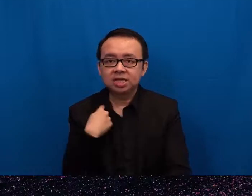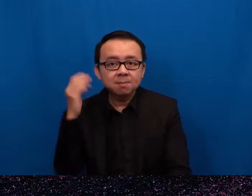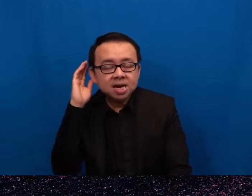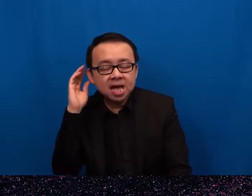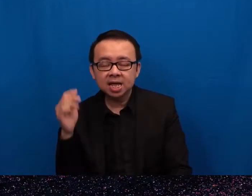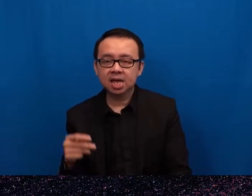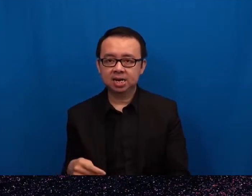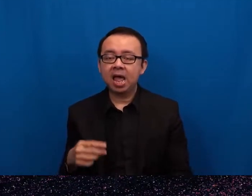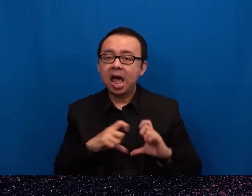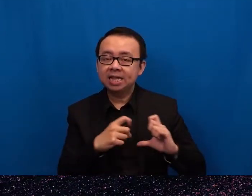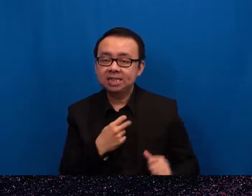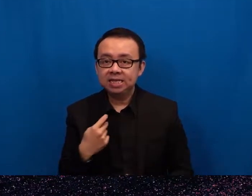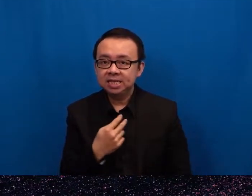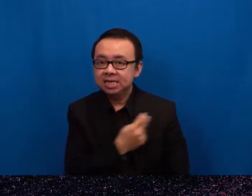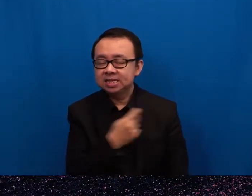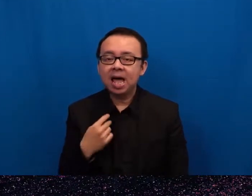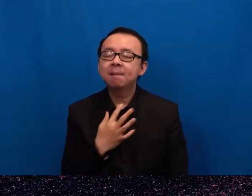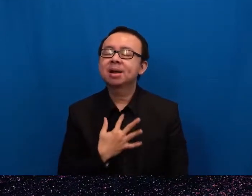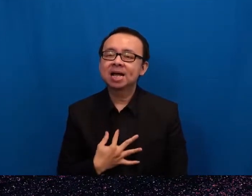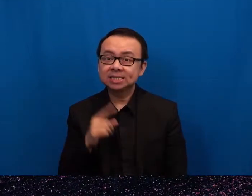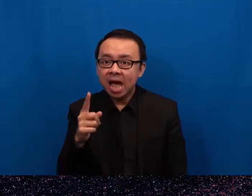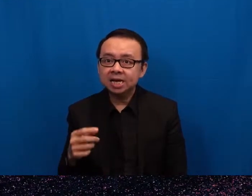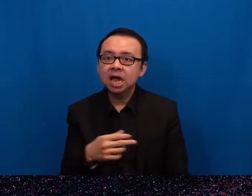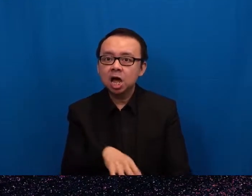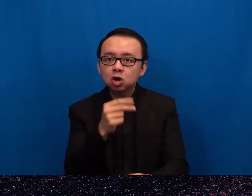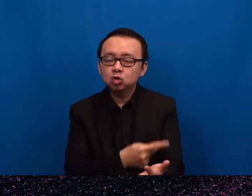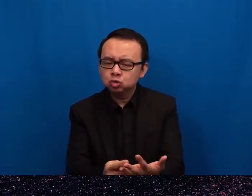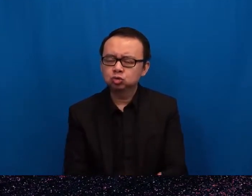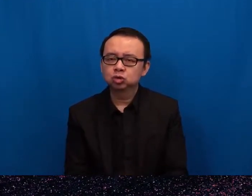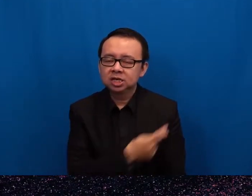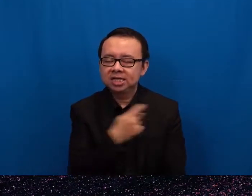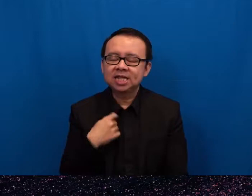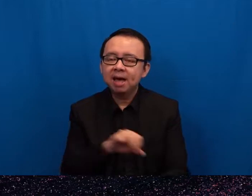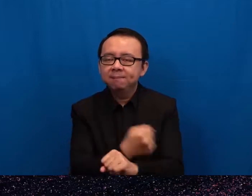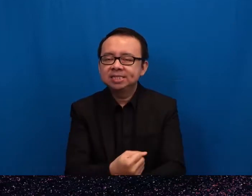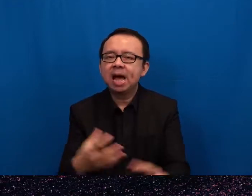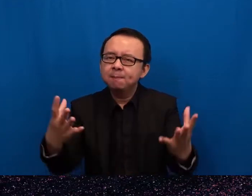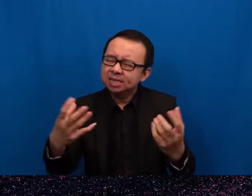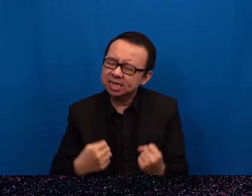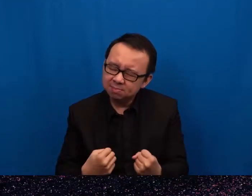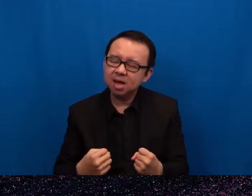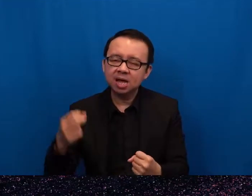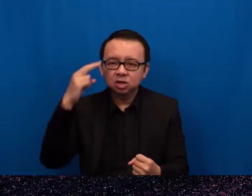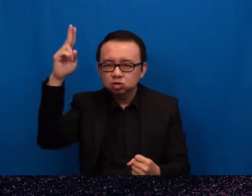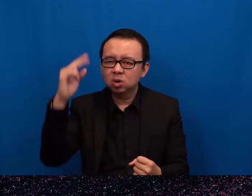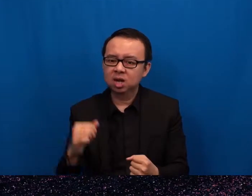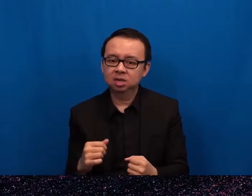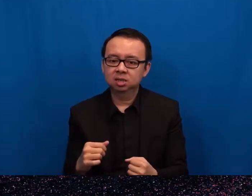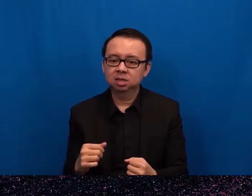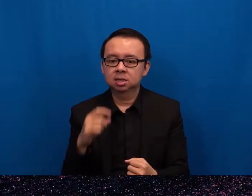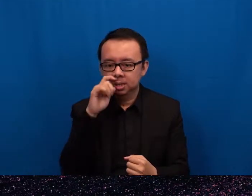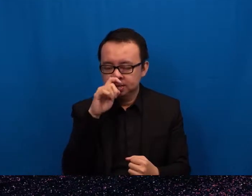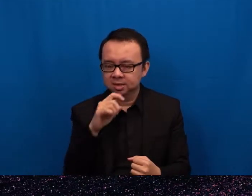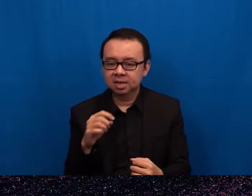butuh keselamatan. Boom! Anda mendengarnya. Langsung terima Yesus. Langsung bilang sama gembala